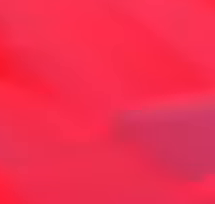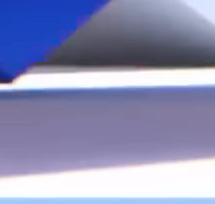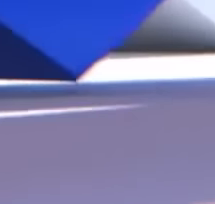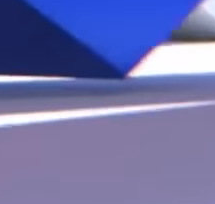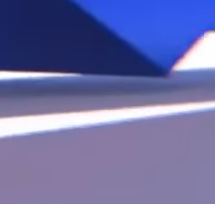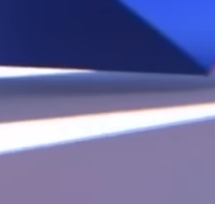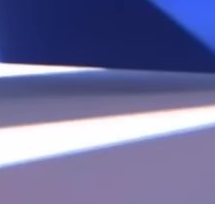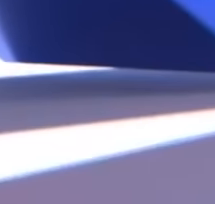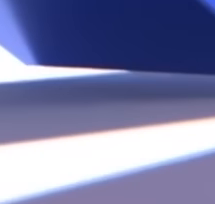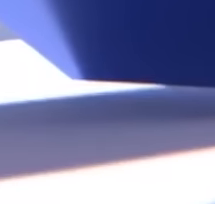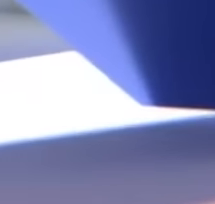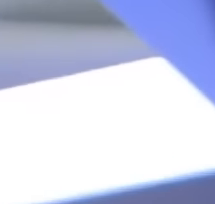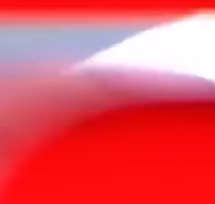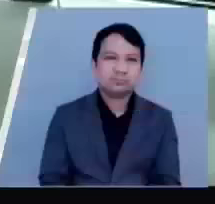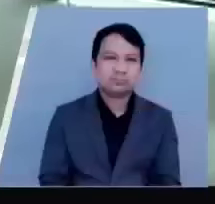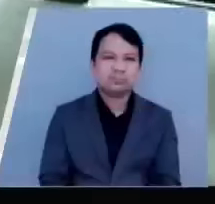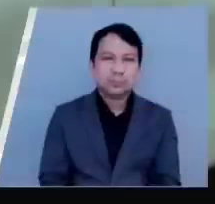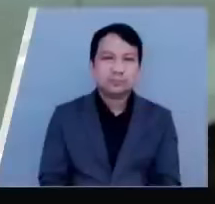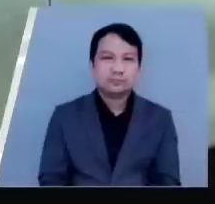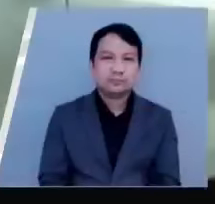Carampel.